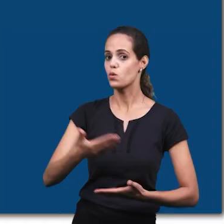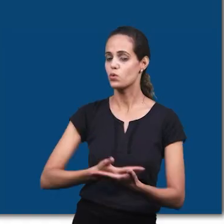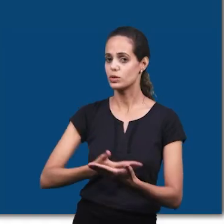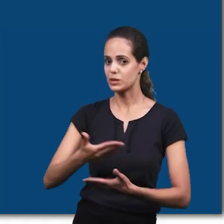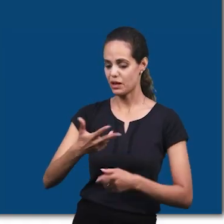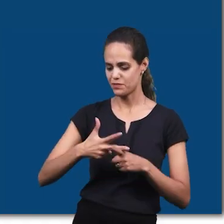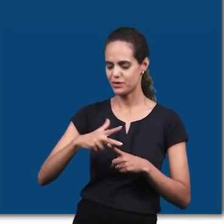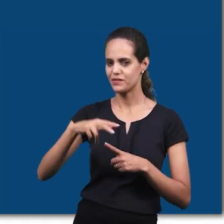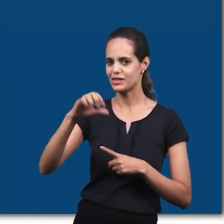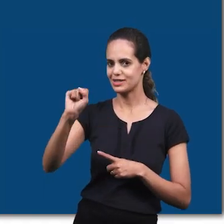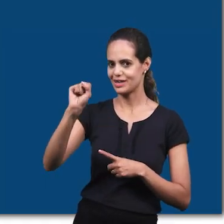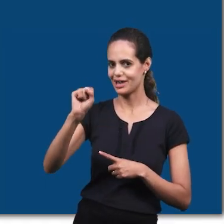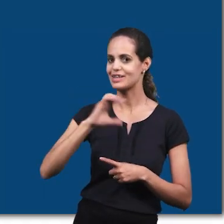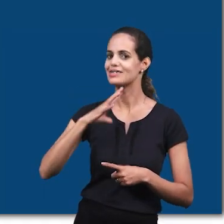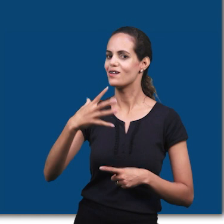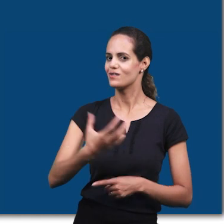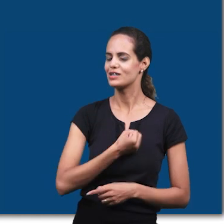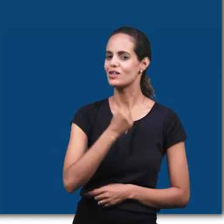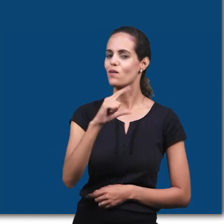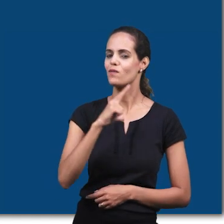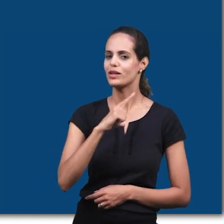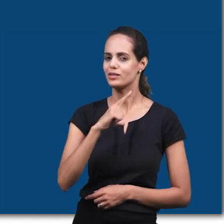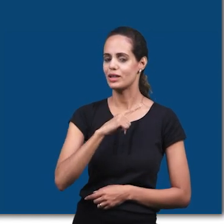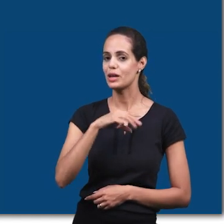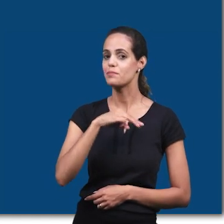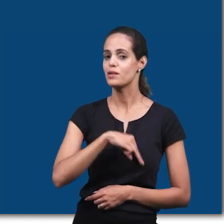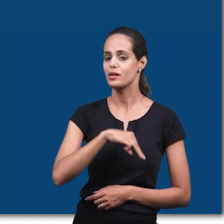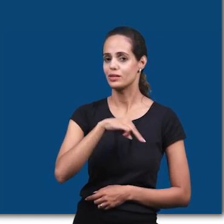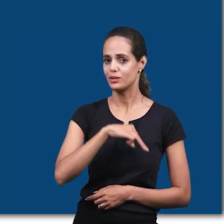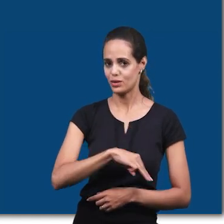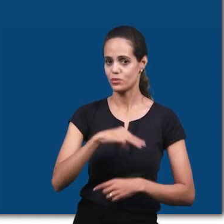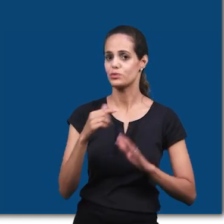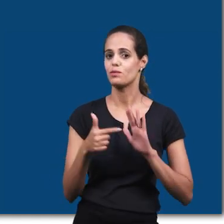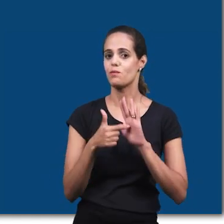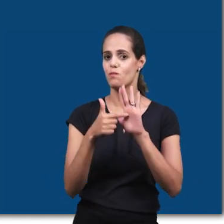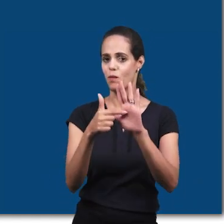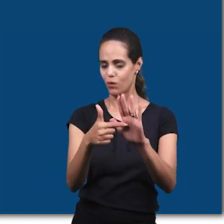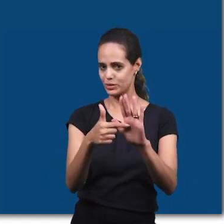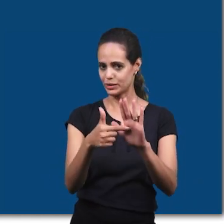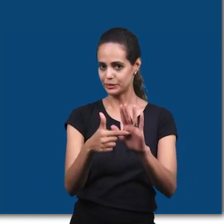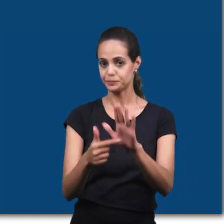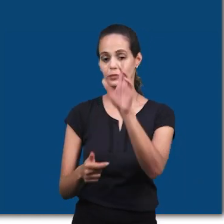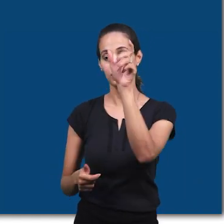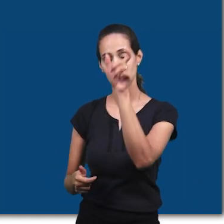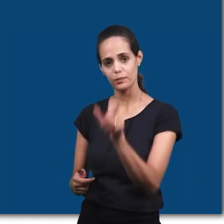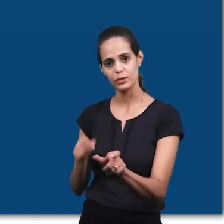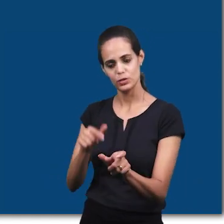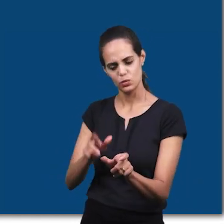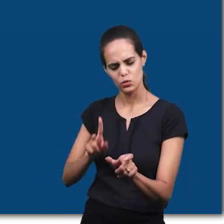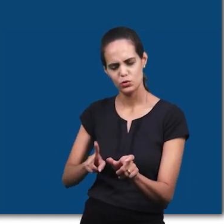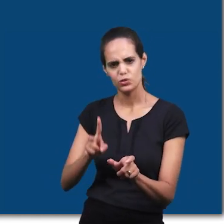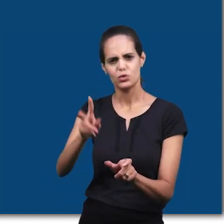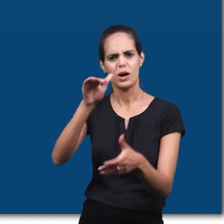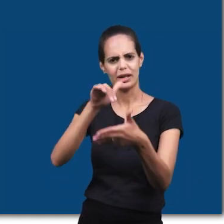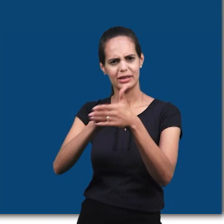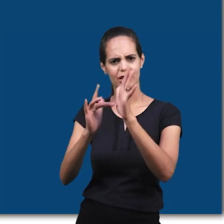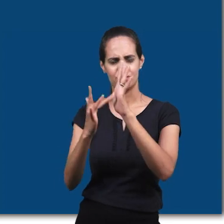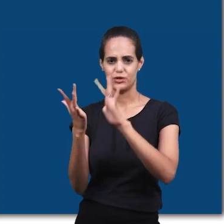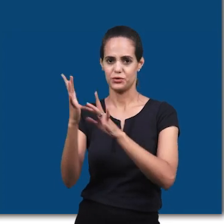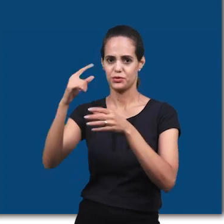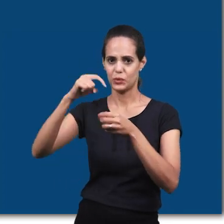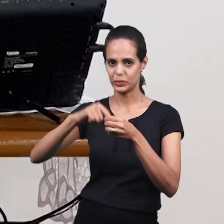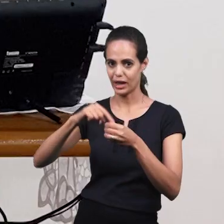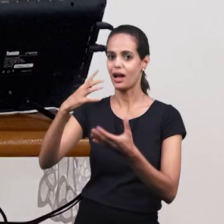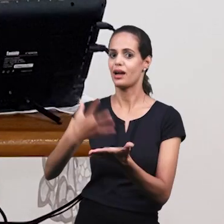Chapitre 24, verset 13, nous lisons « Mais celui qui persévérera jusqu'au bout, il sera sauvé. »